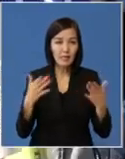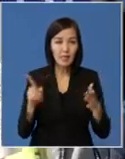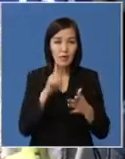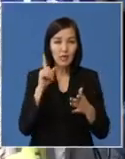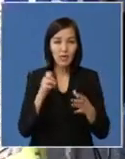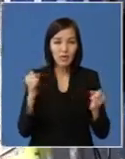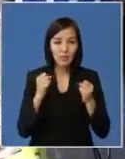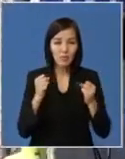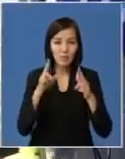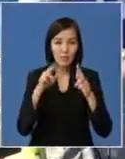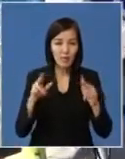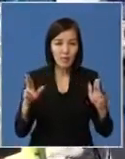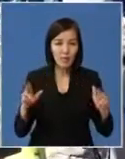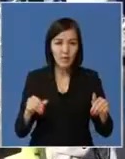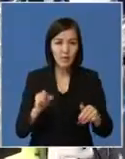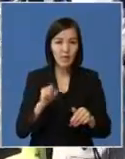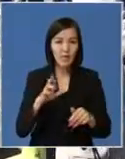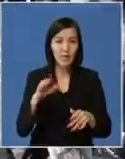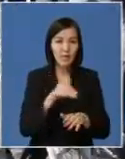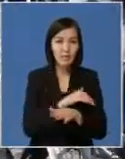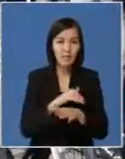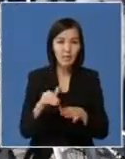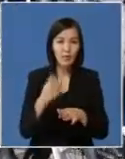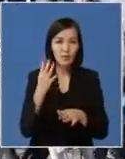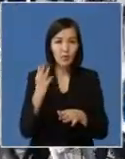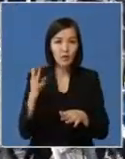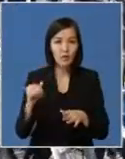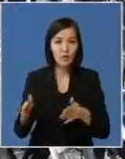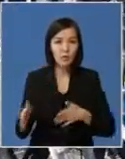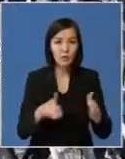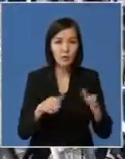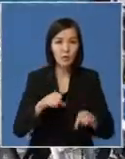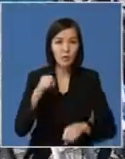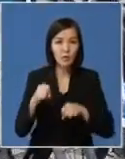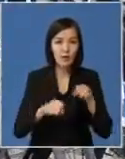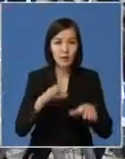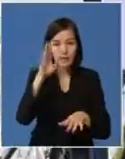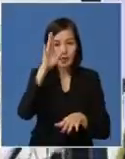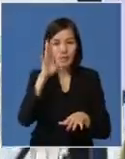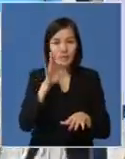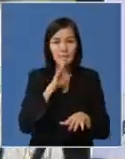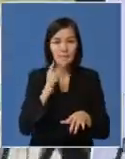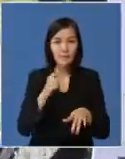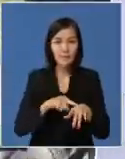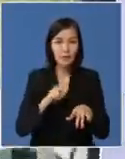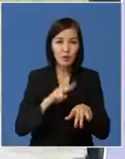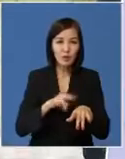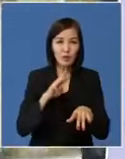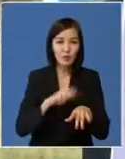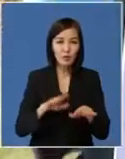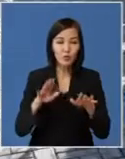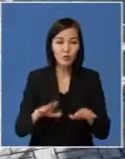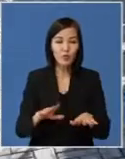шыққан қатысушылар Астана даңғылы бойымен жүріп 4 шақырым жолды бағындырды. Ерлер мен қыздар арасынан бірінші, екінші және үшінші болып